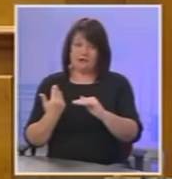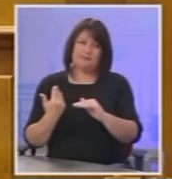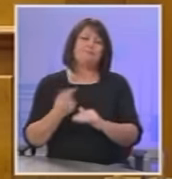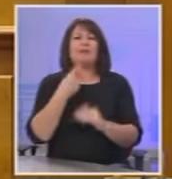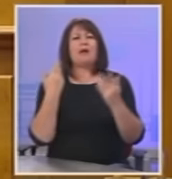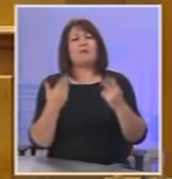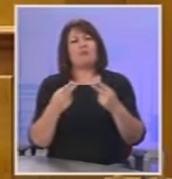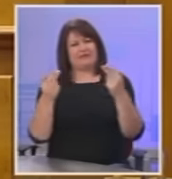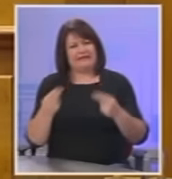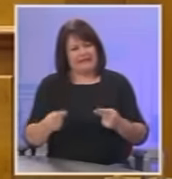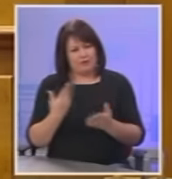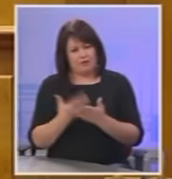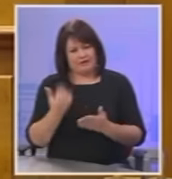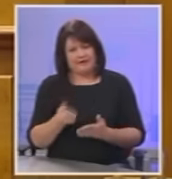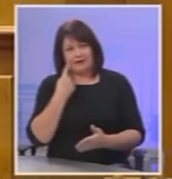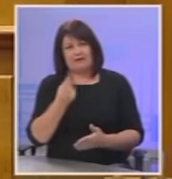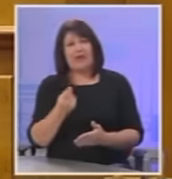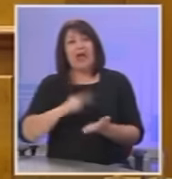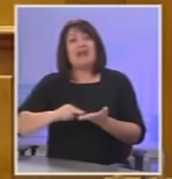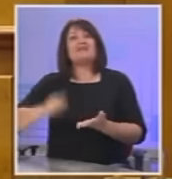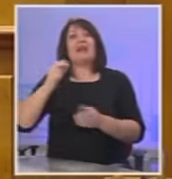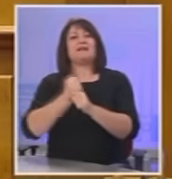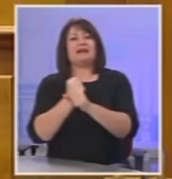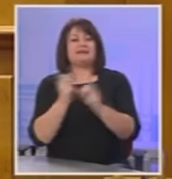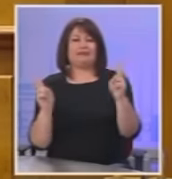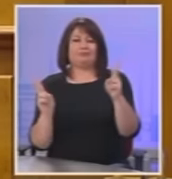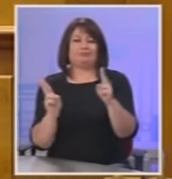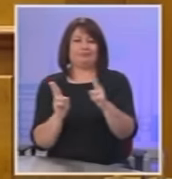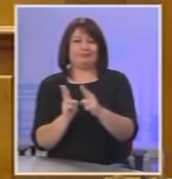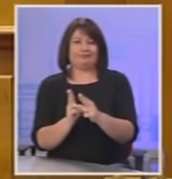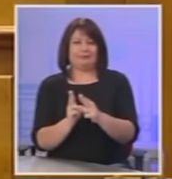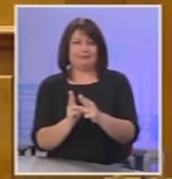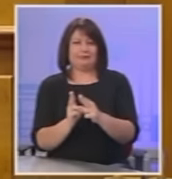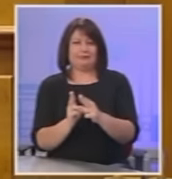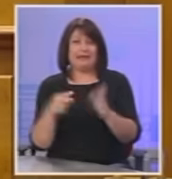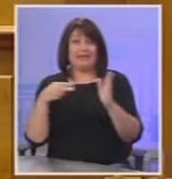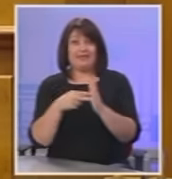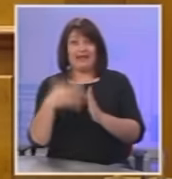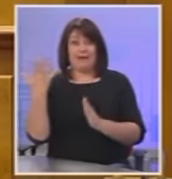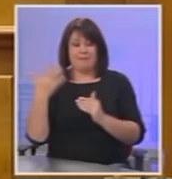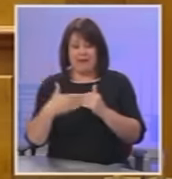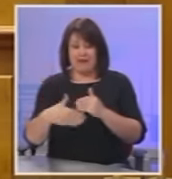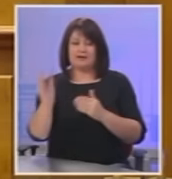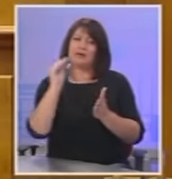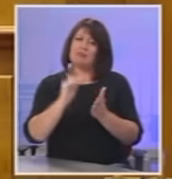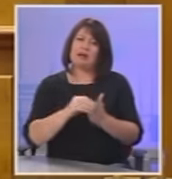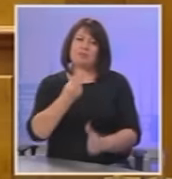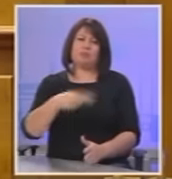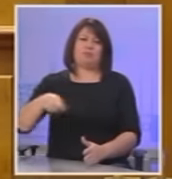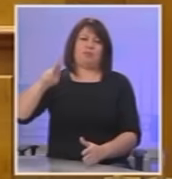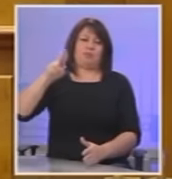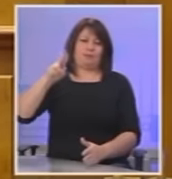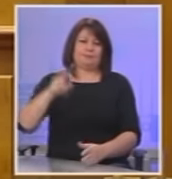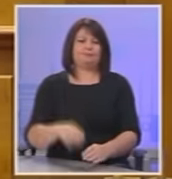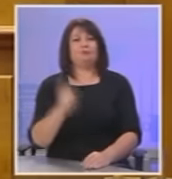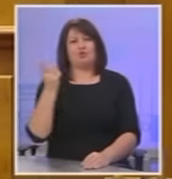τα στοιχεία τα οποία έχουμε, η αδήλωτη εργασία περιοριζόταν, από τις αρχές του 2015 άρχισε πάλι να αυξάνεται.